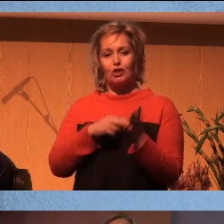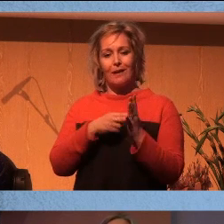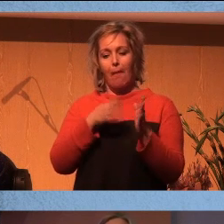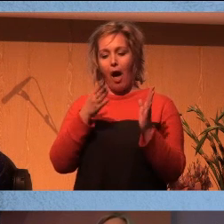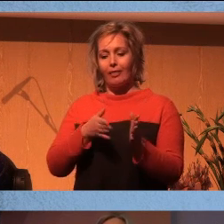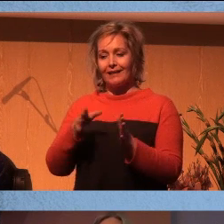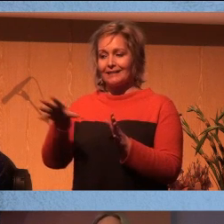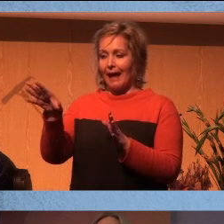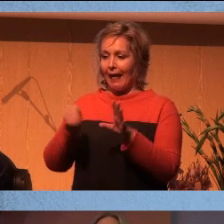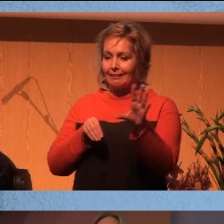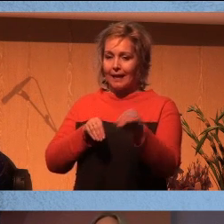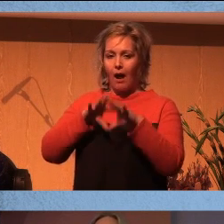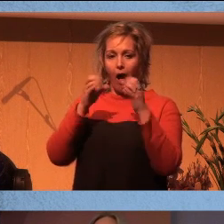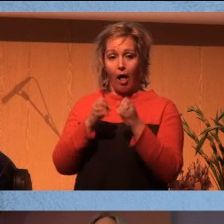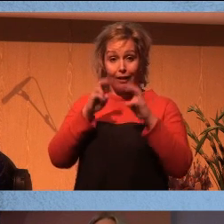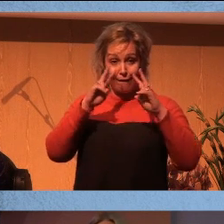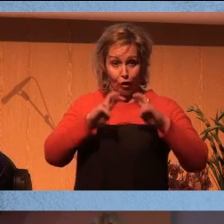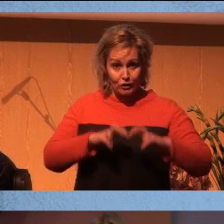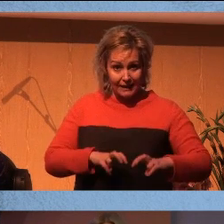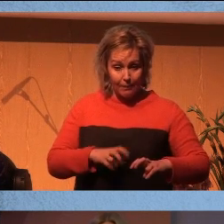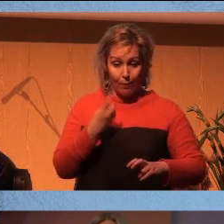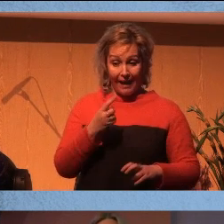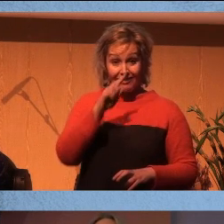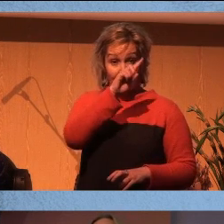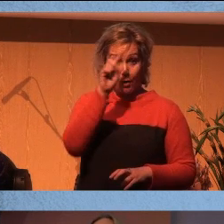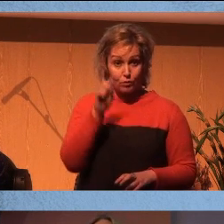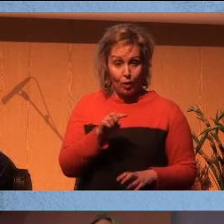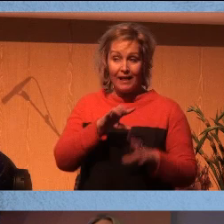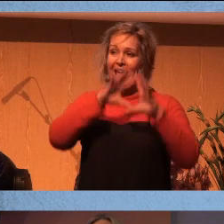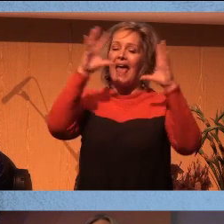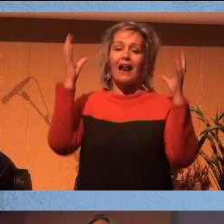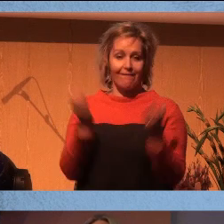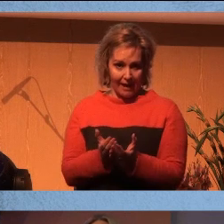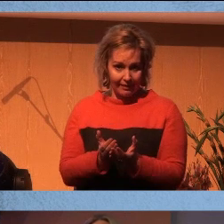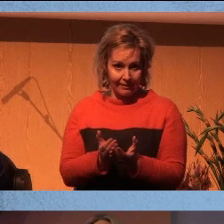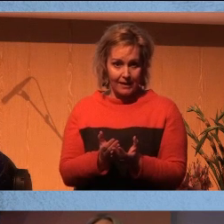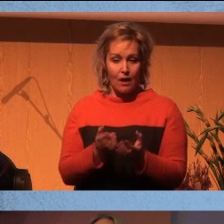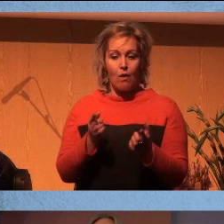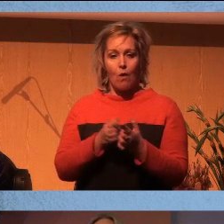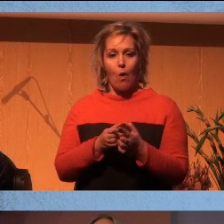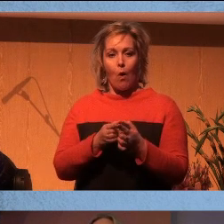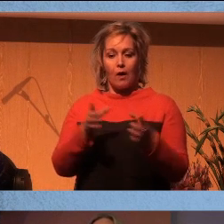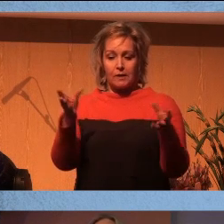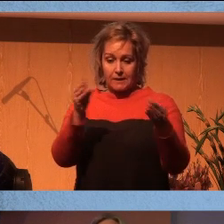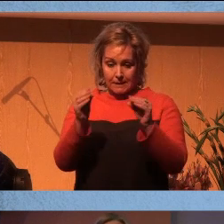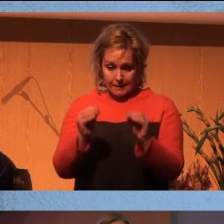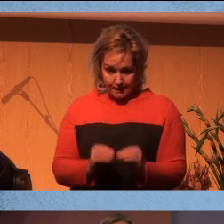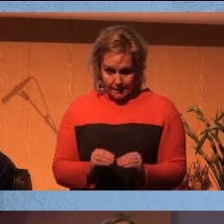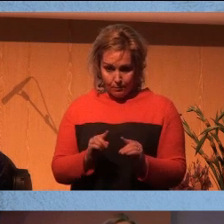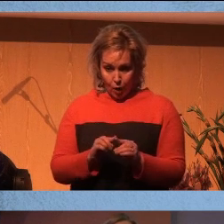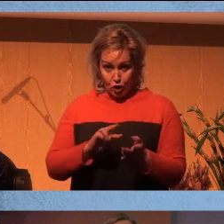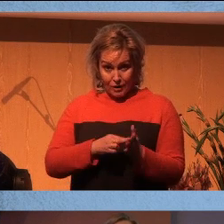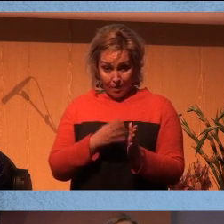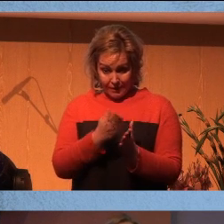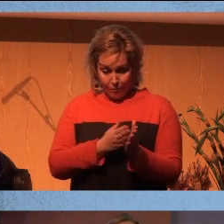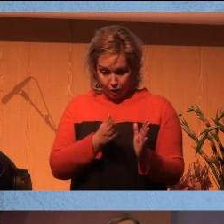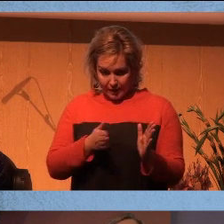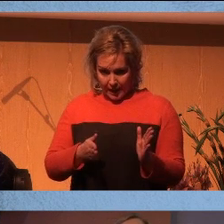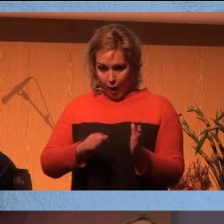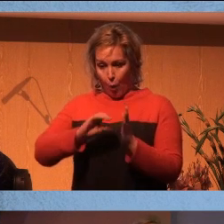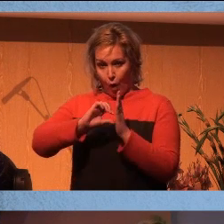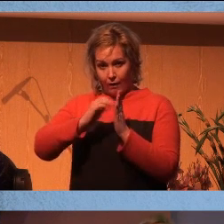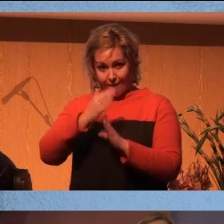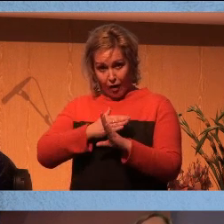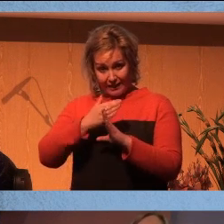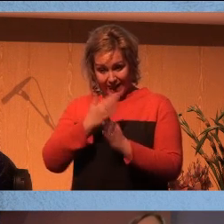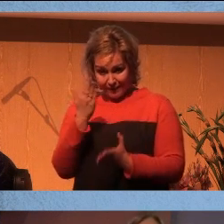systematisk innhenter all forskningen på et spørsmål i hele verden. Og så sammenstiller man det på en systematisk måte og